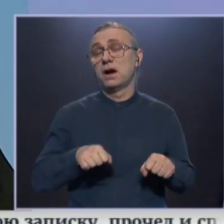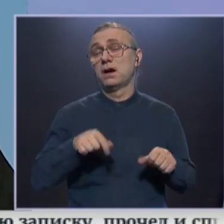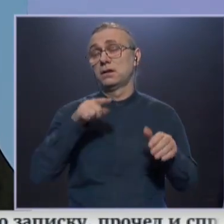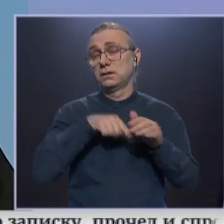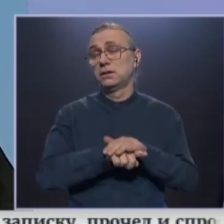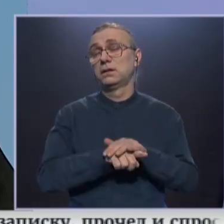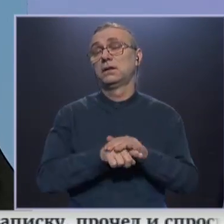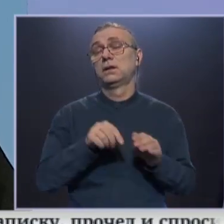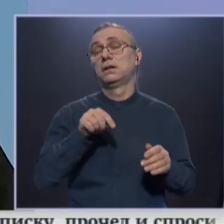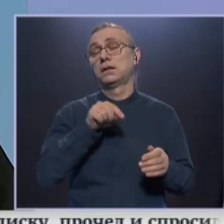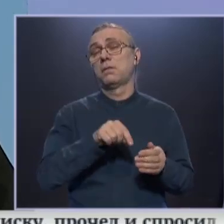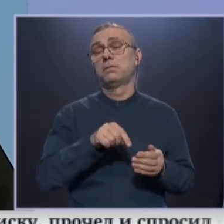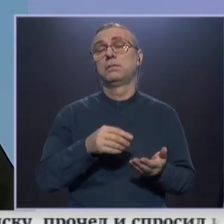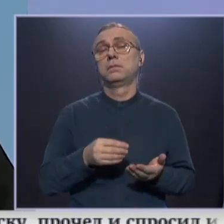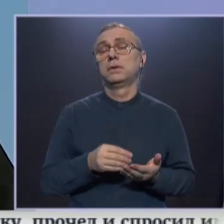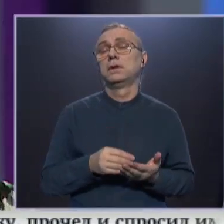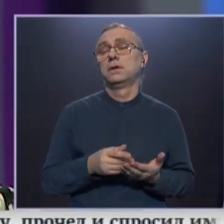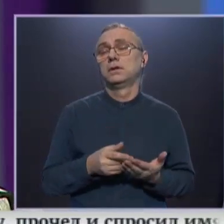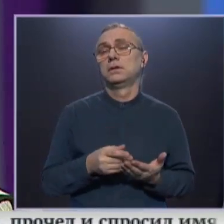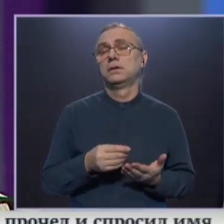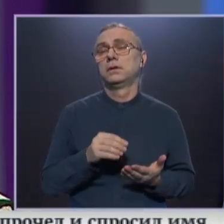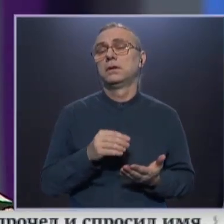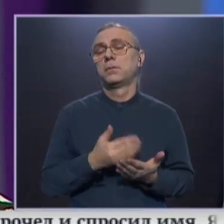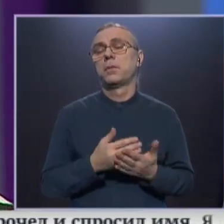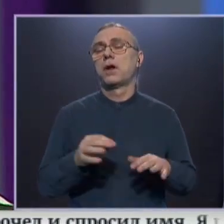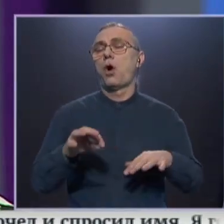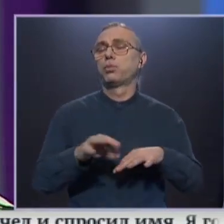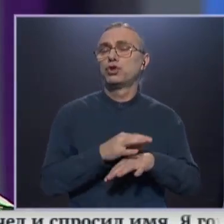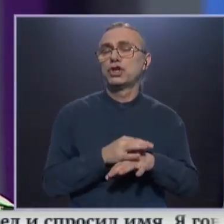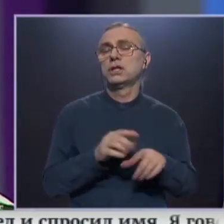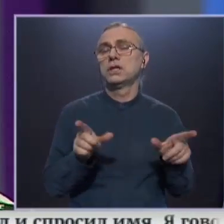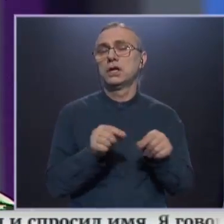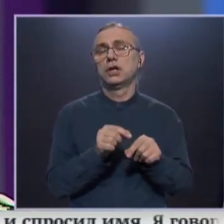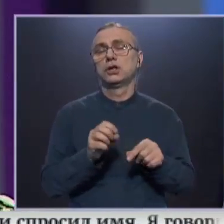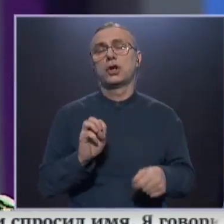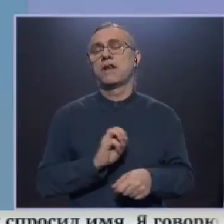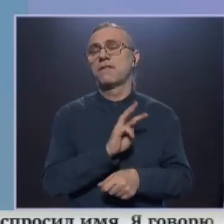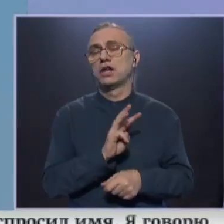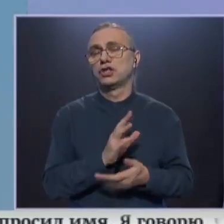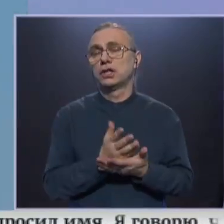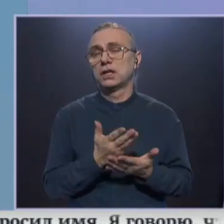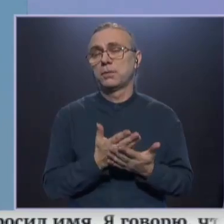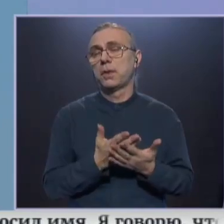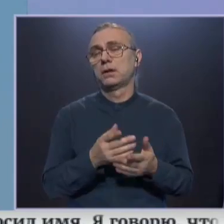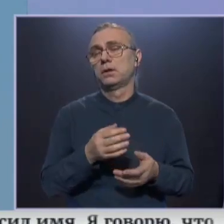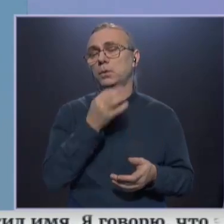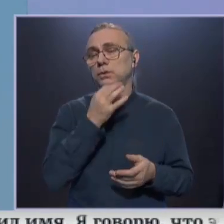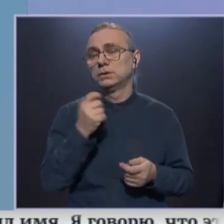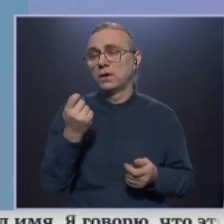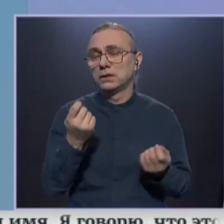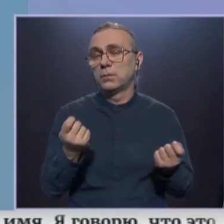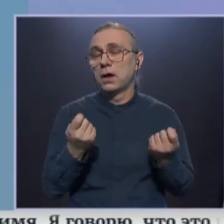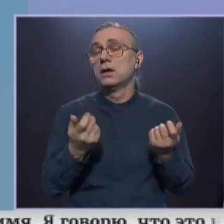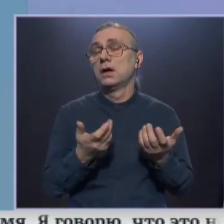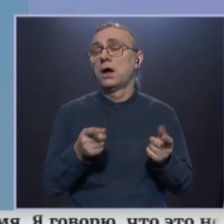если жених и невеста обручены, но не венчаны. Да, они не могут вступать в супружеские отношения, да, они не могут еще жить